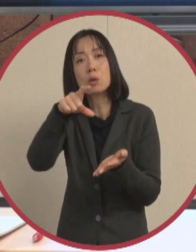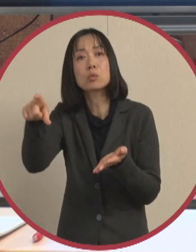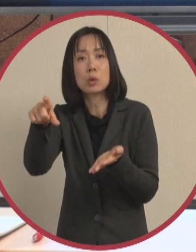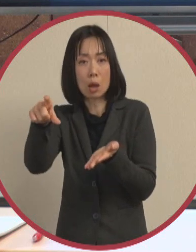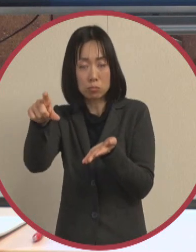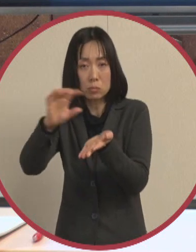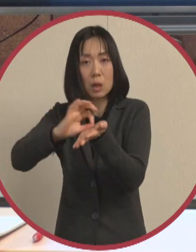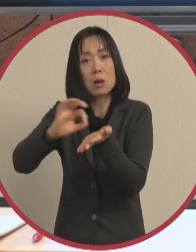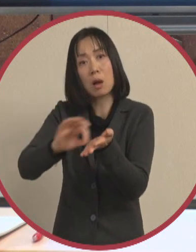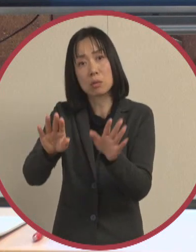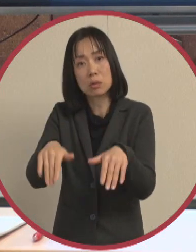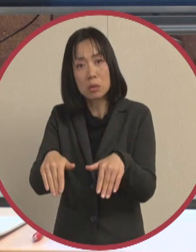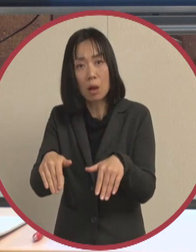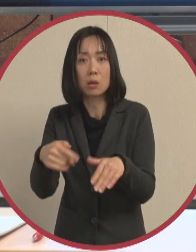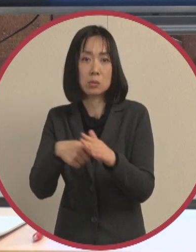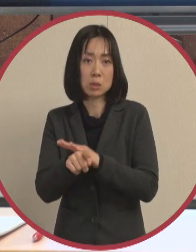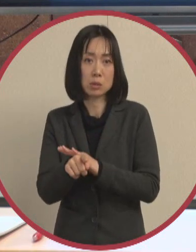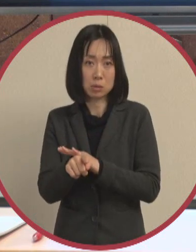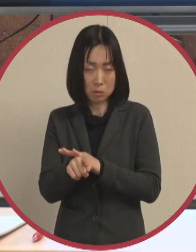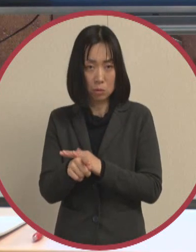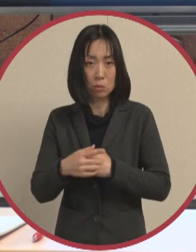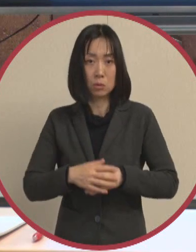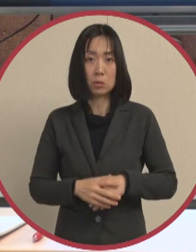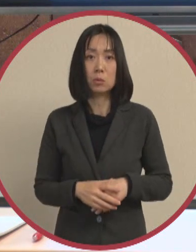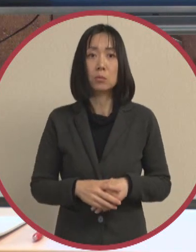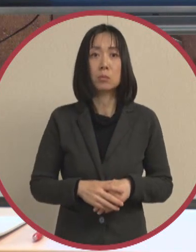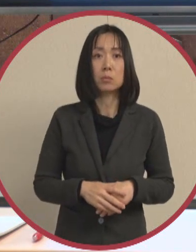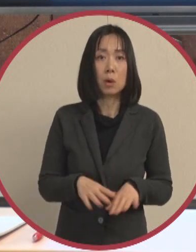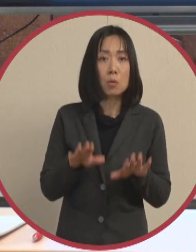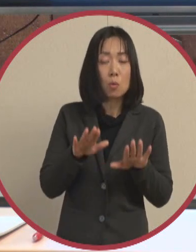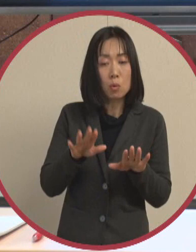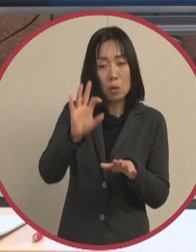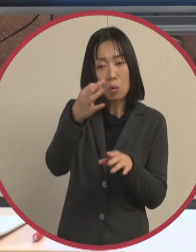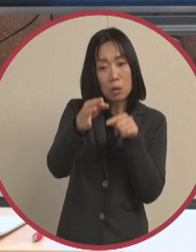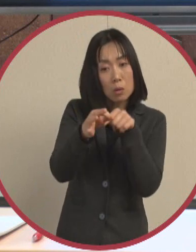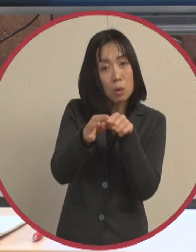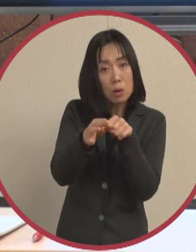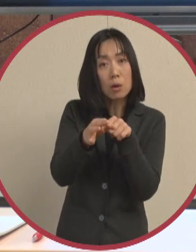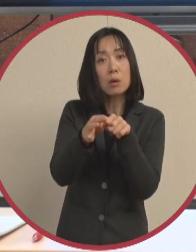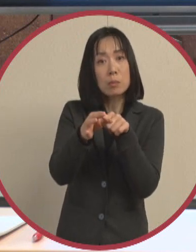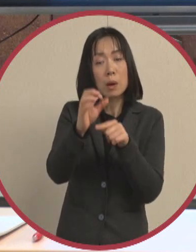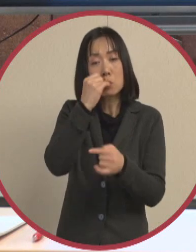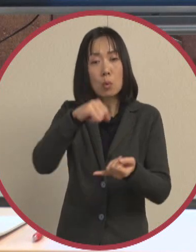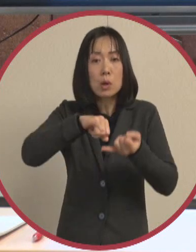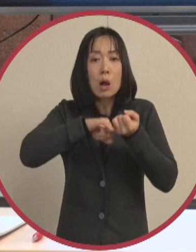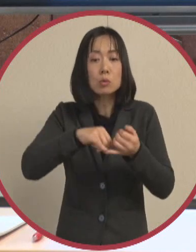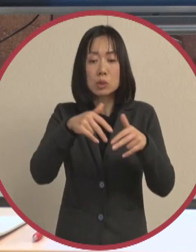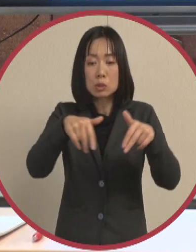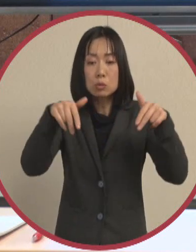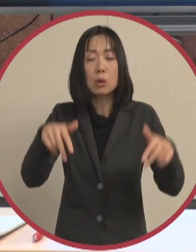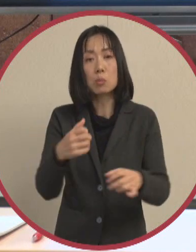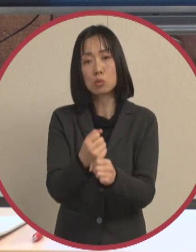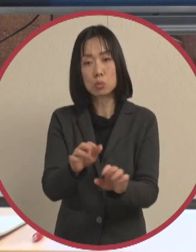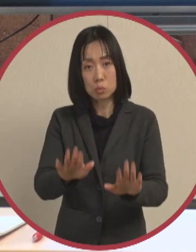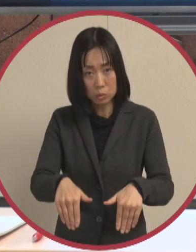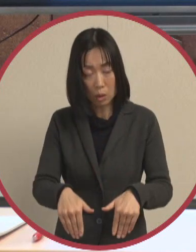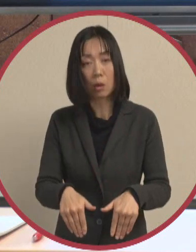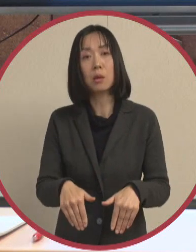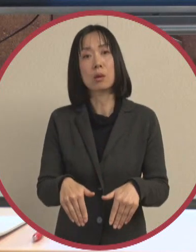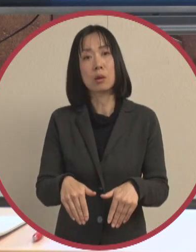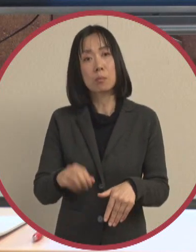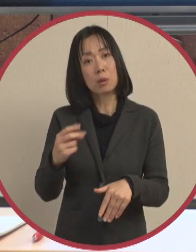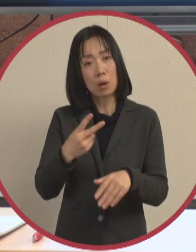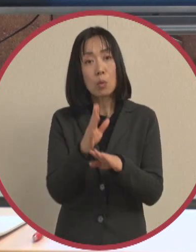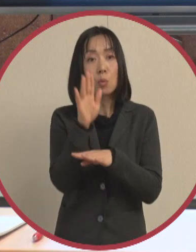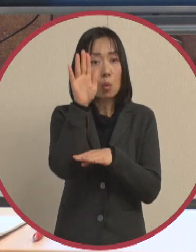度かかっているということになります。まあ、今回の経費の中でですね、当然あの予約システムの構築であるとかですね、